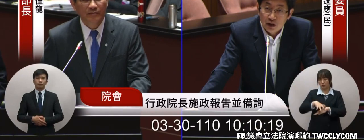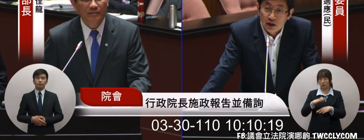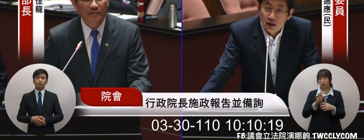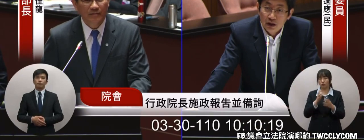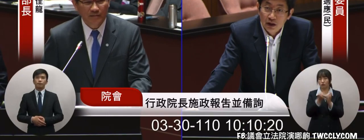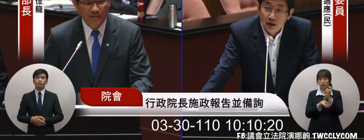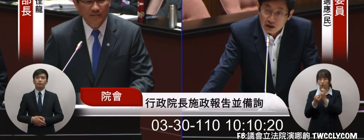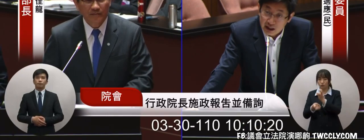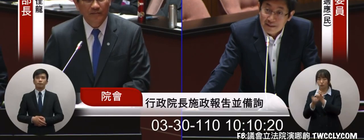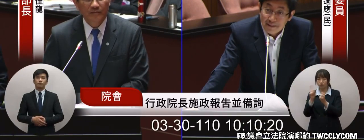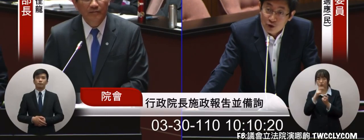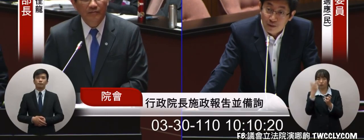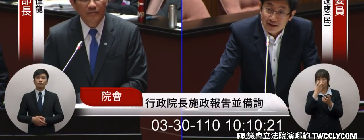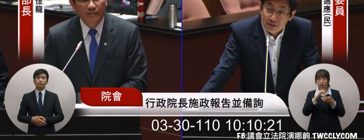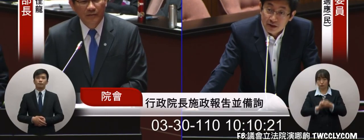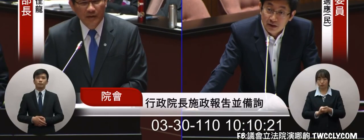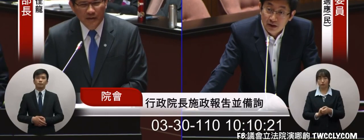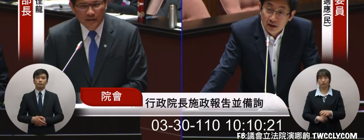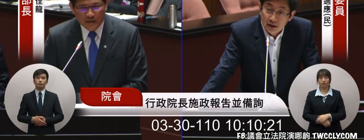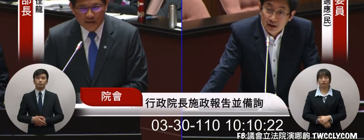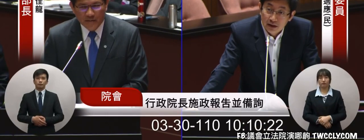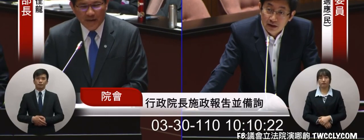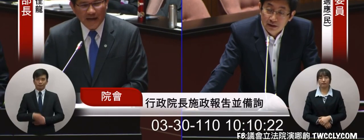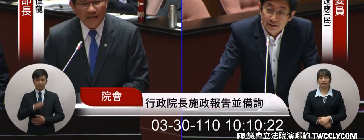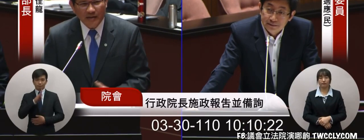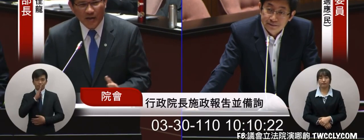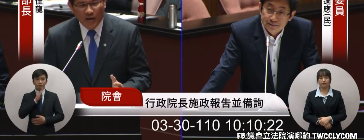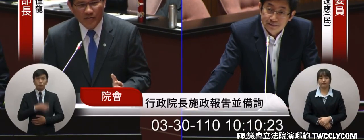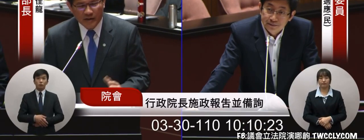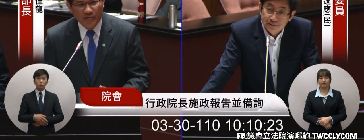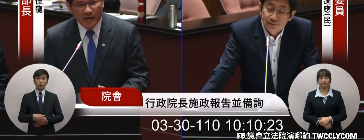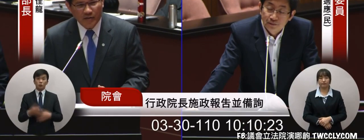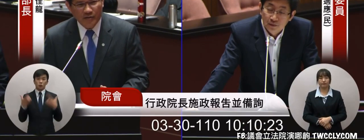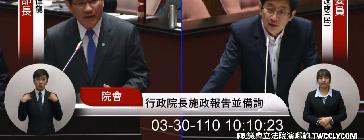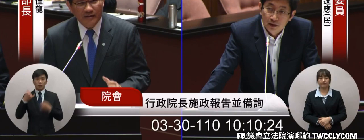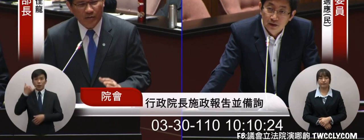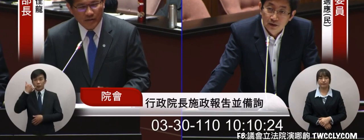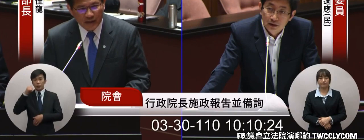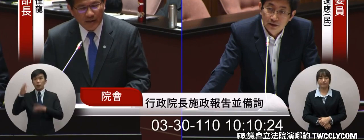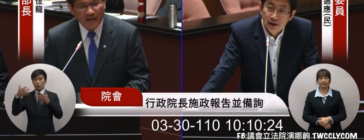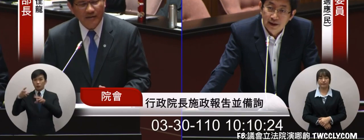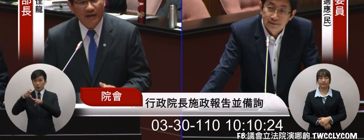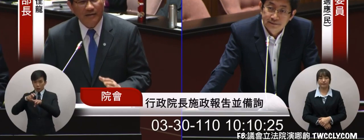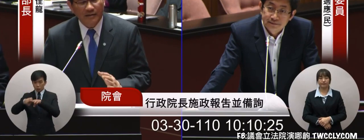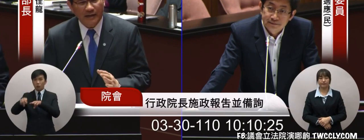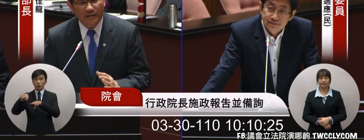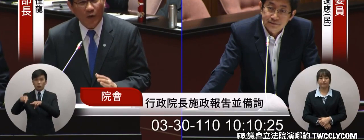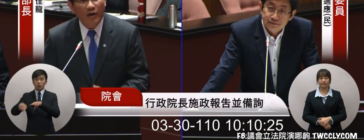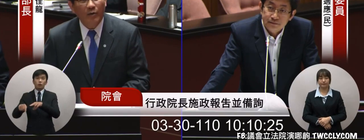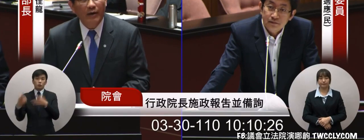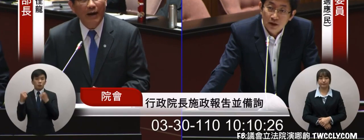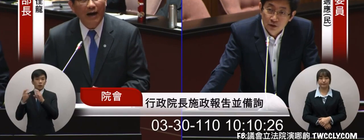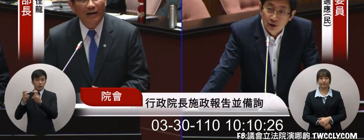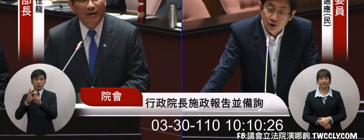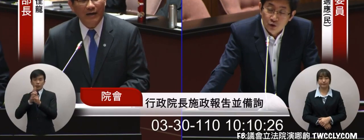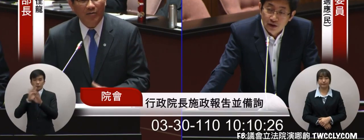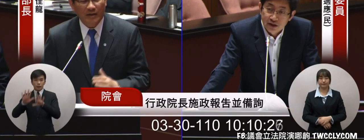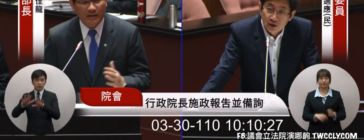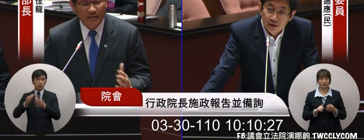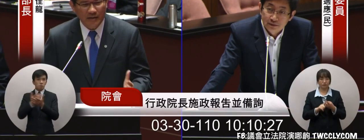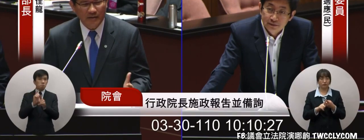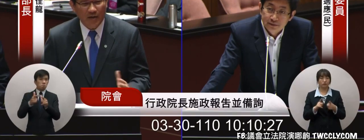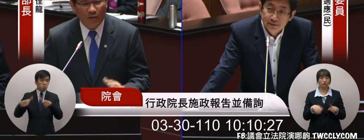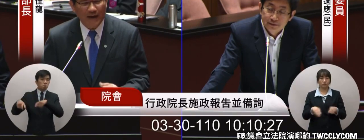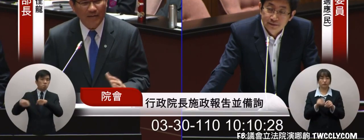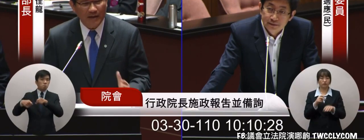後續的核定沒錯吧是不是是本來的基隆輕軌對現在基隆捷運它已經在綜合規劃那我們